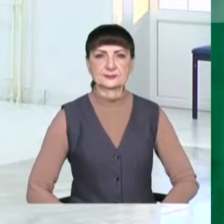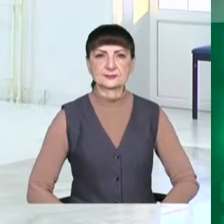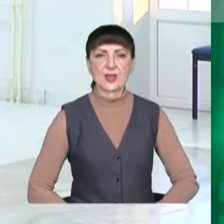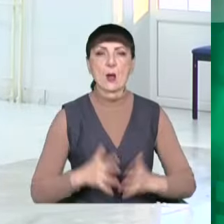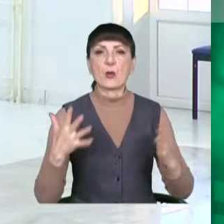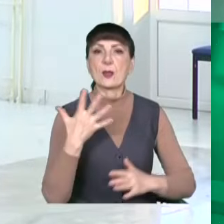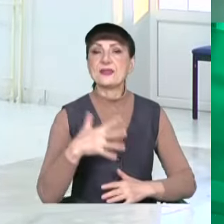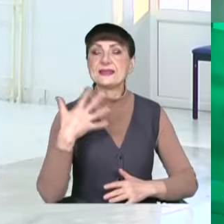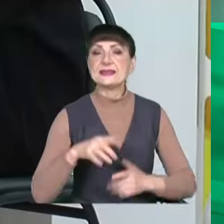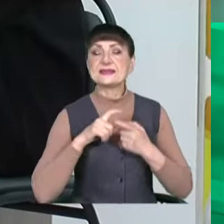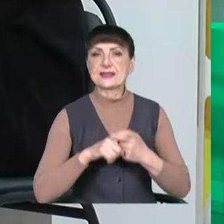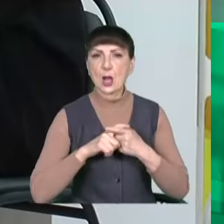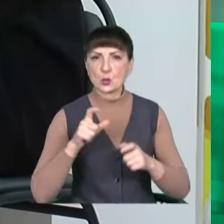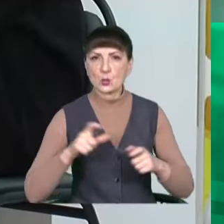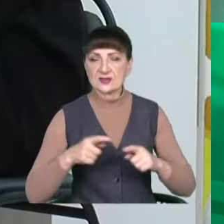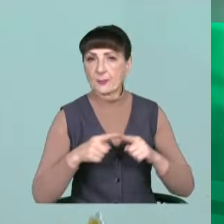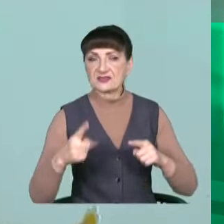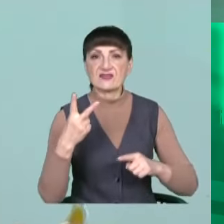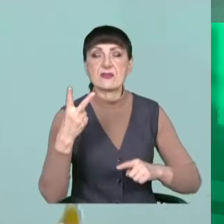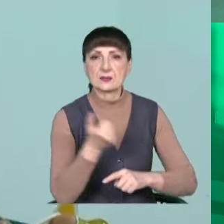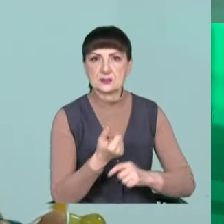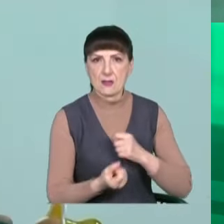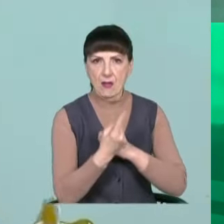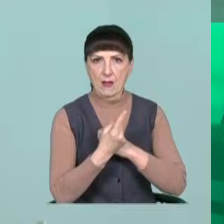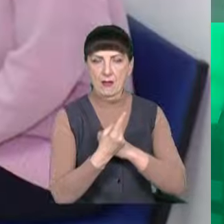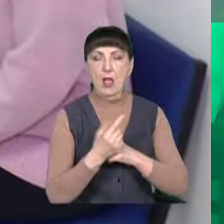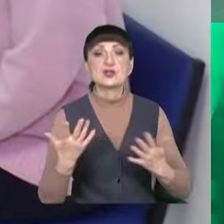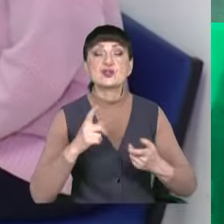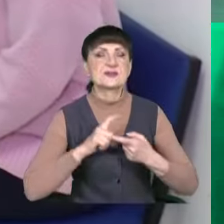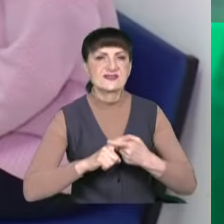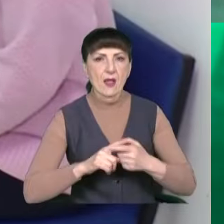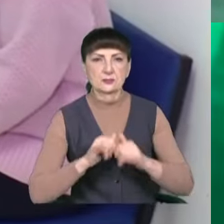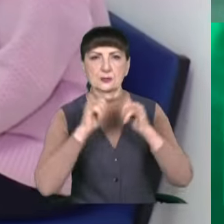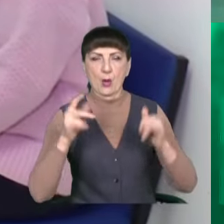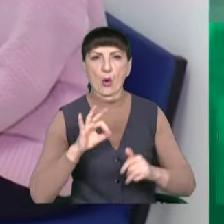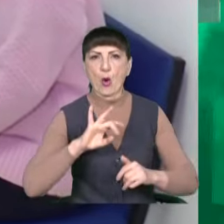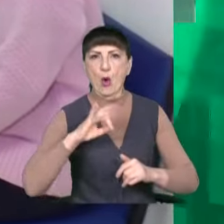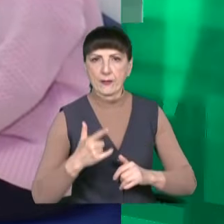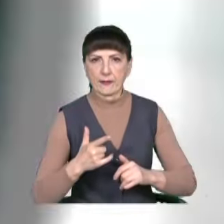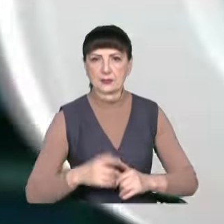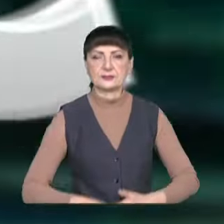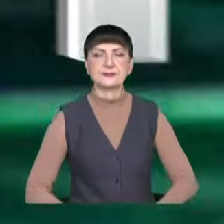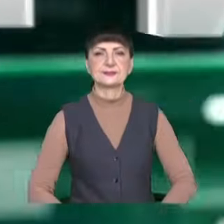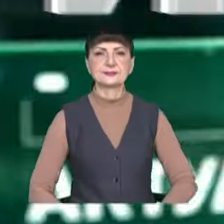Более 50 зараженных за последние 2 недели в СКО. С чем связывают вспышку кори специалисты?